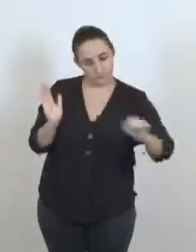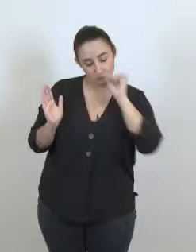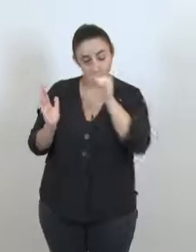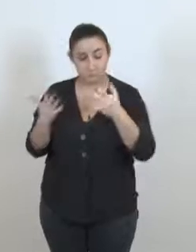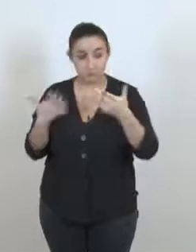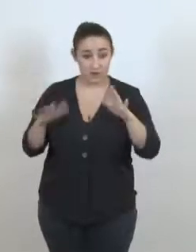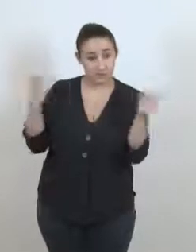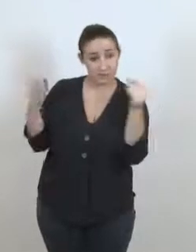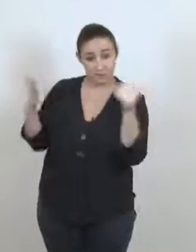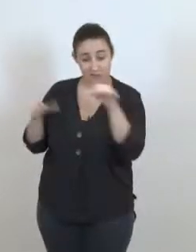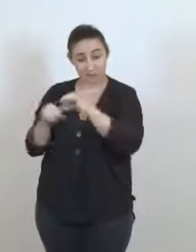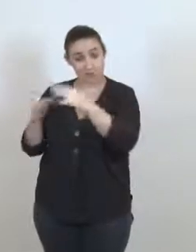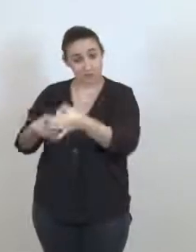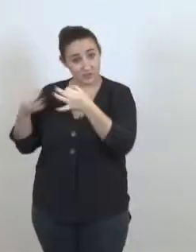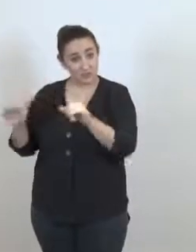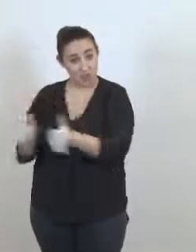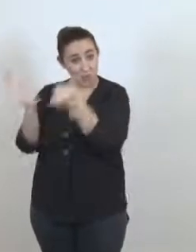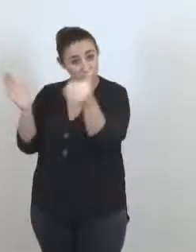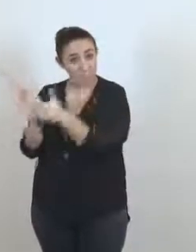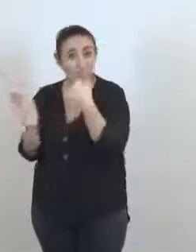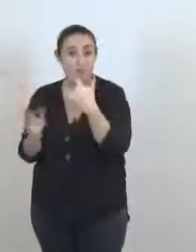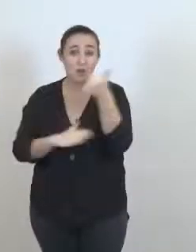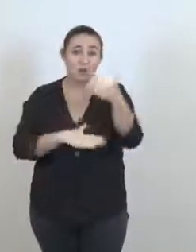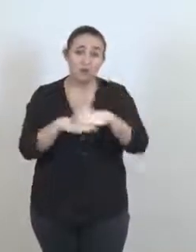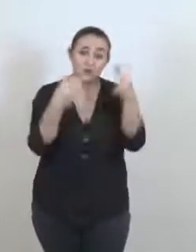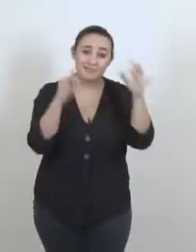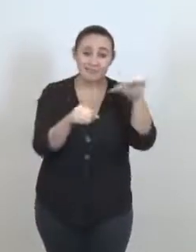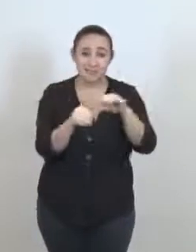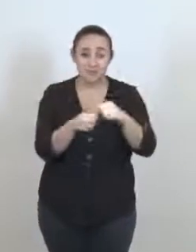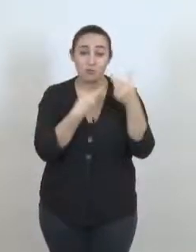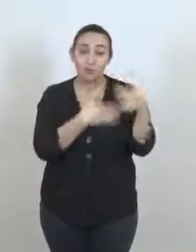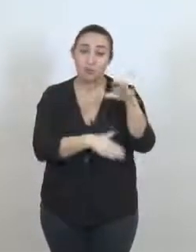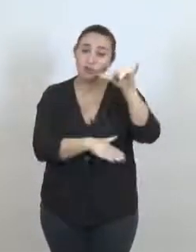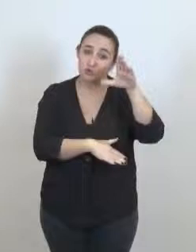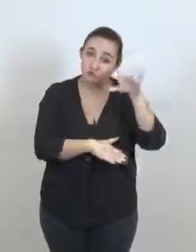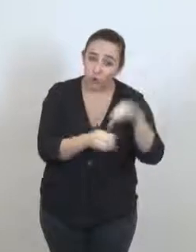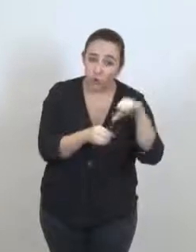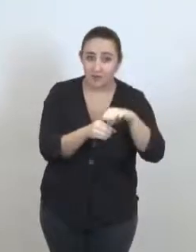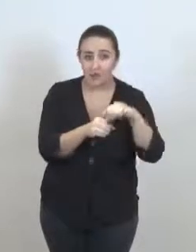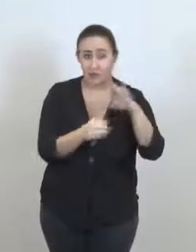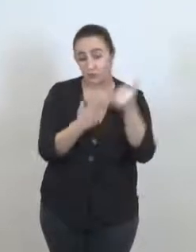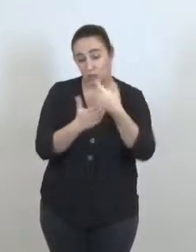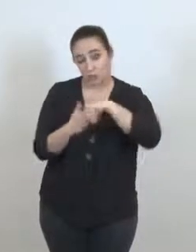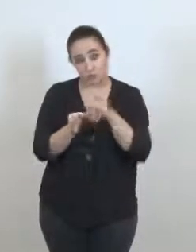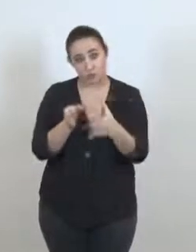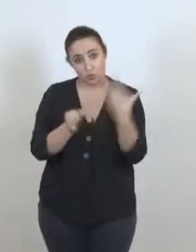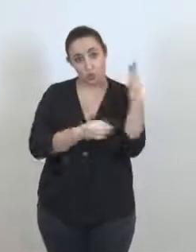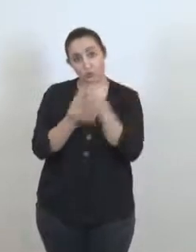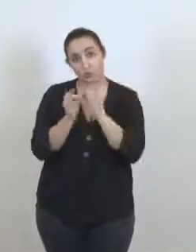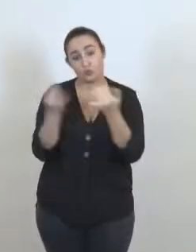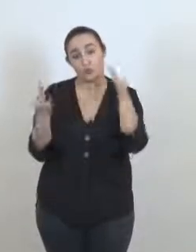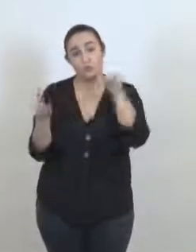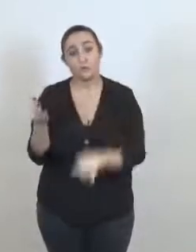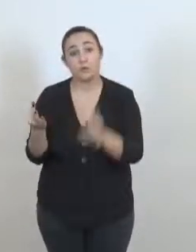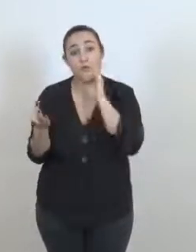France compte, soit environ une station sur 10. Donc à nous de trouver les solutions, comme c'est le cas dans la partie 1 du rapport, sur les points d'infrastructure de